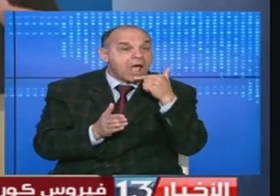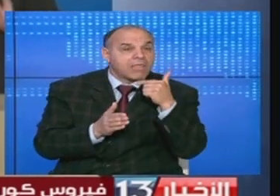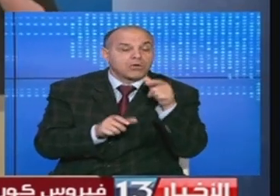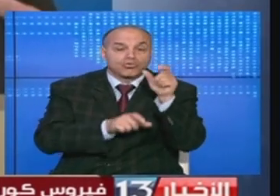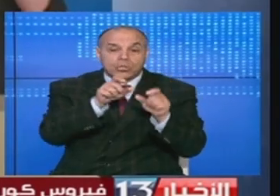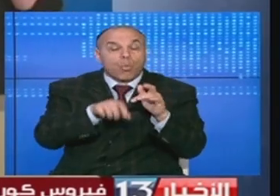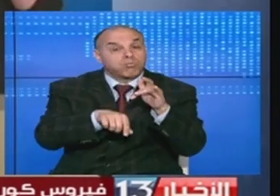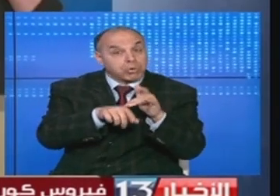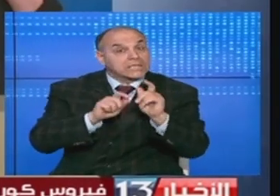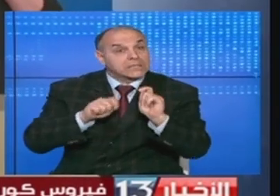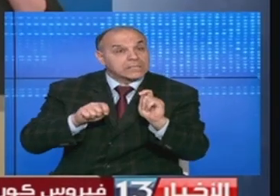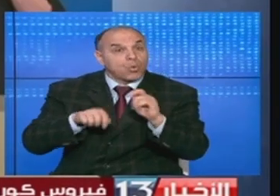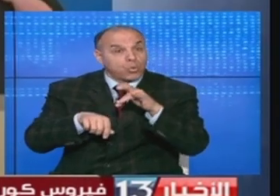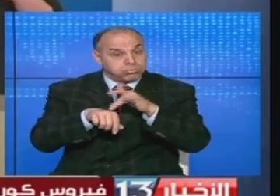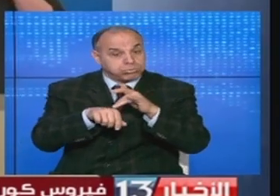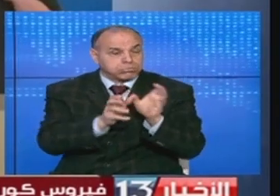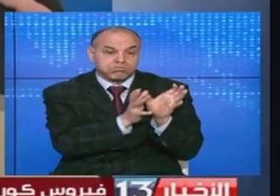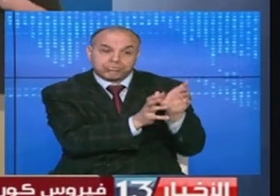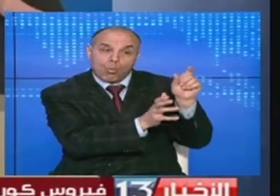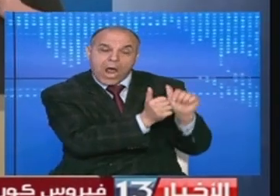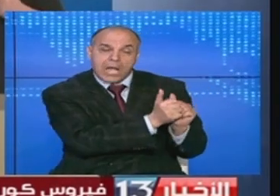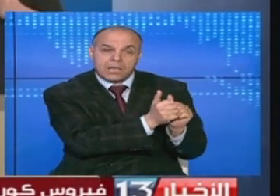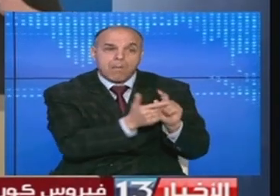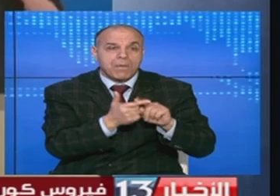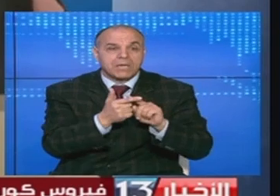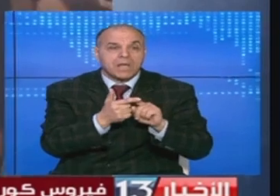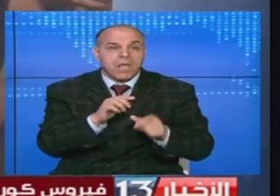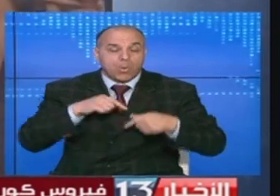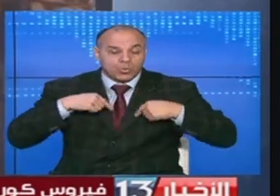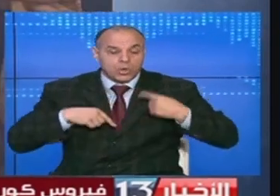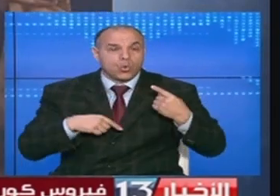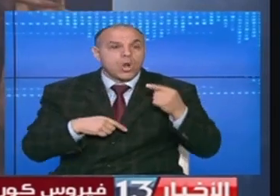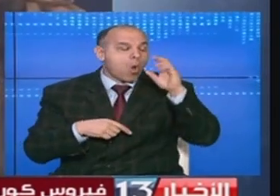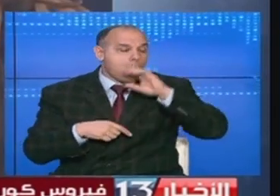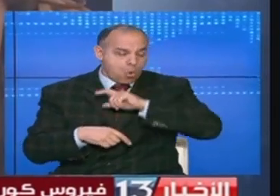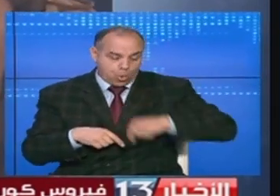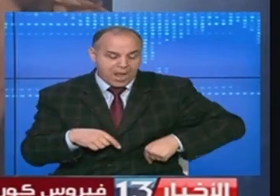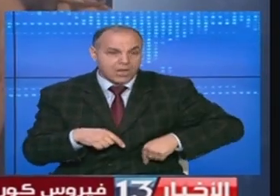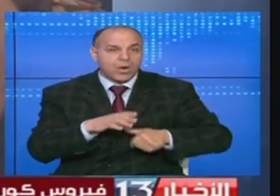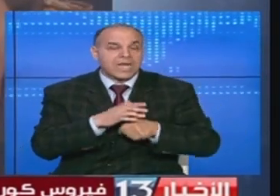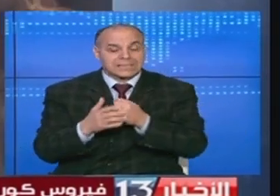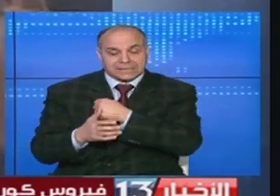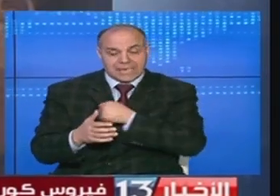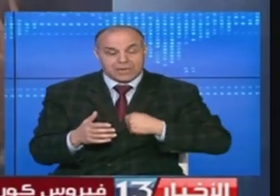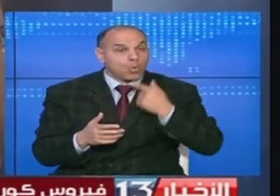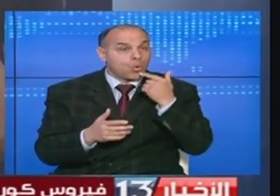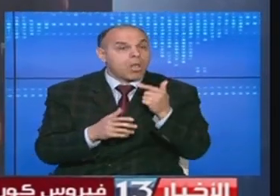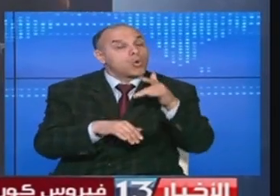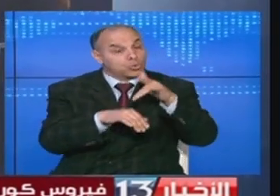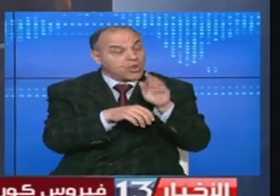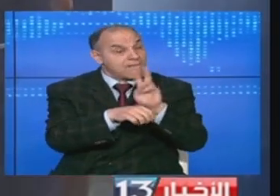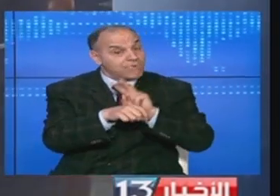شخصيات سياسيه للحجر الصحي الذاتي من بينها رئيس وزراء روما هي ورئيس الوزراء الكندي جاستن ترودو